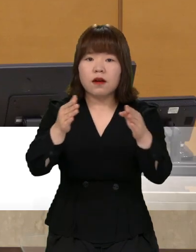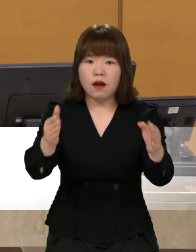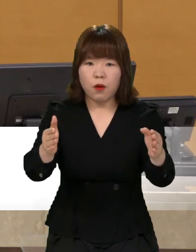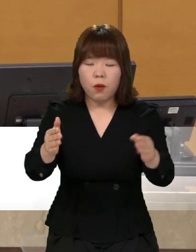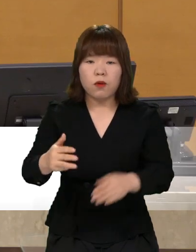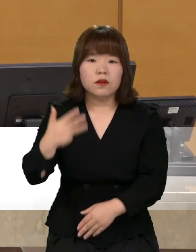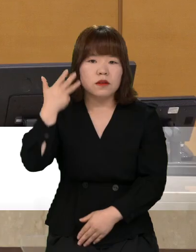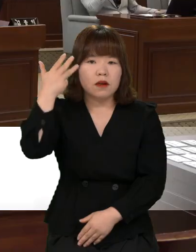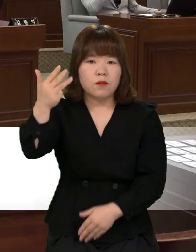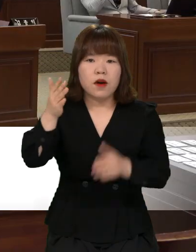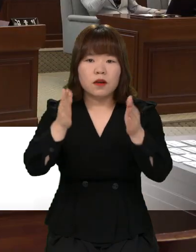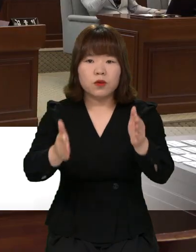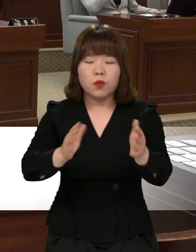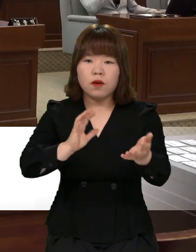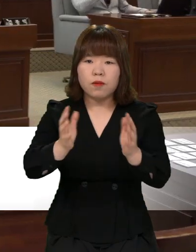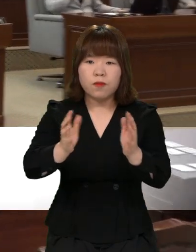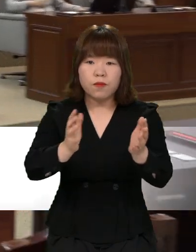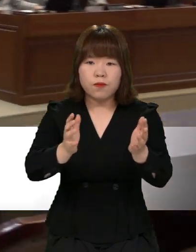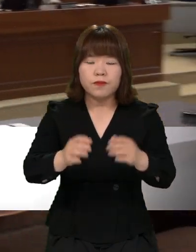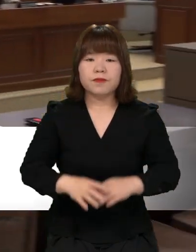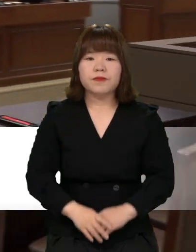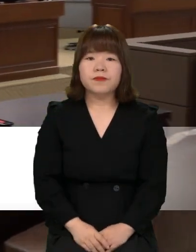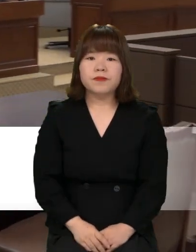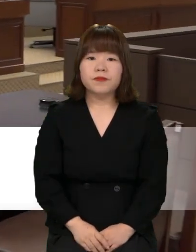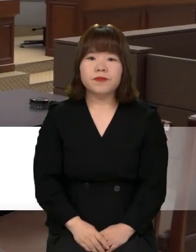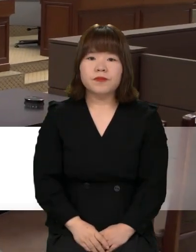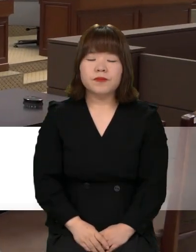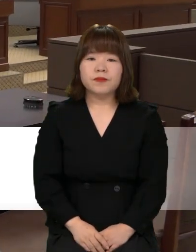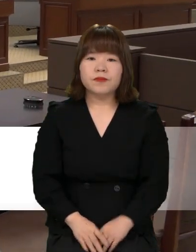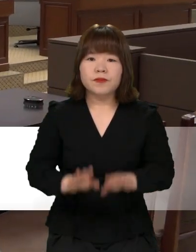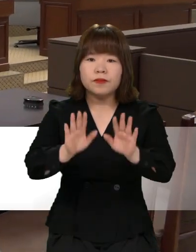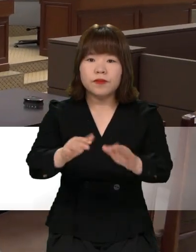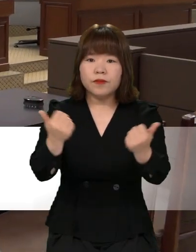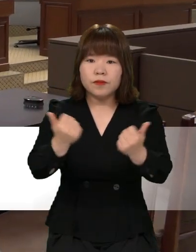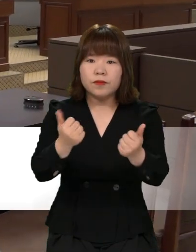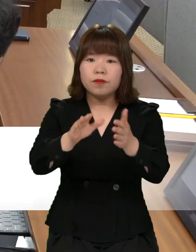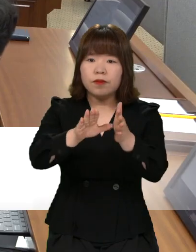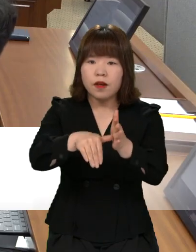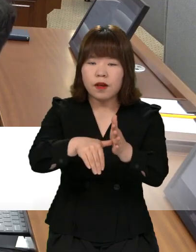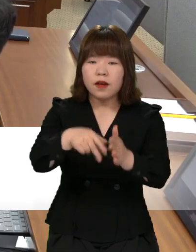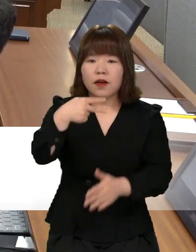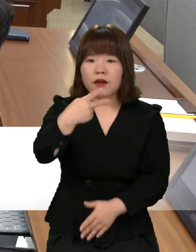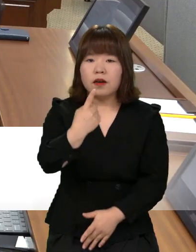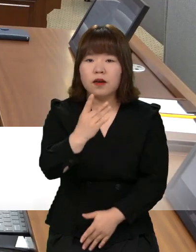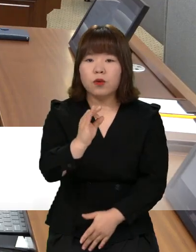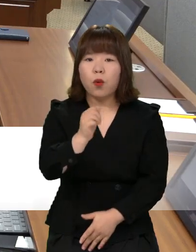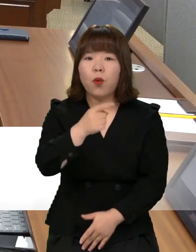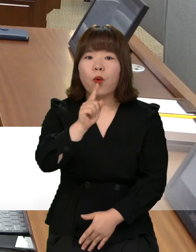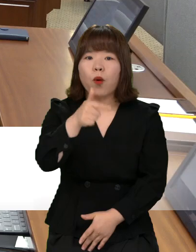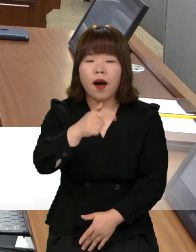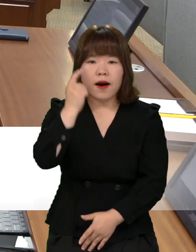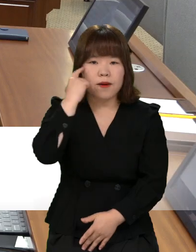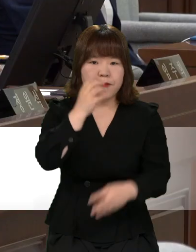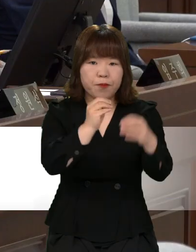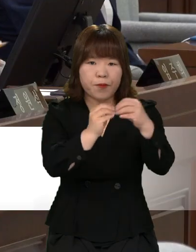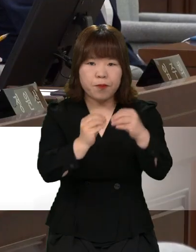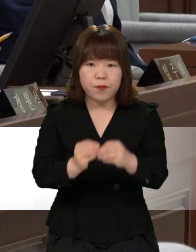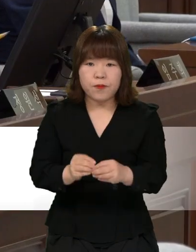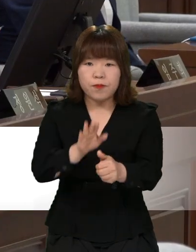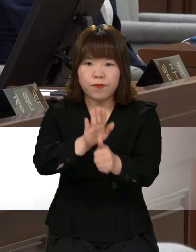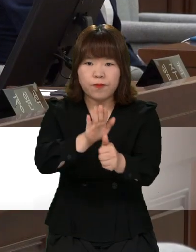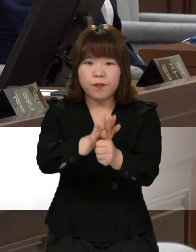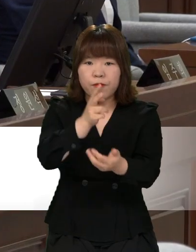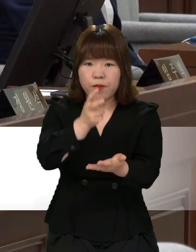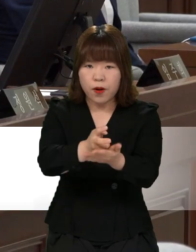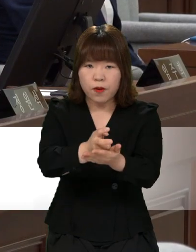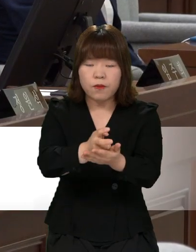개회하고 88일간의 의정 활동에 돌입했습니다 시의회는 이번 임시회에서 포항시 동학사상 계승 발전을